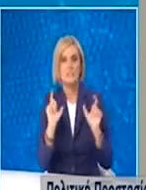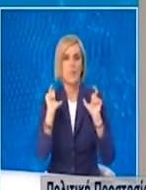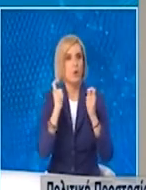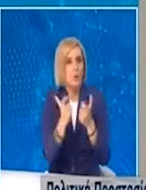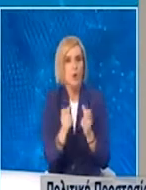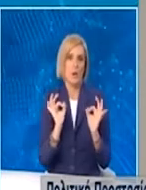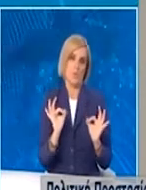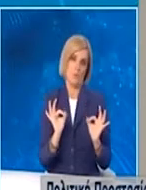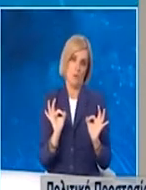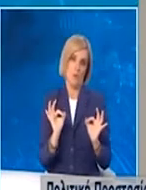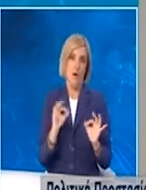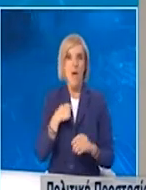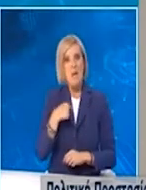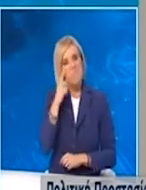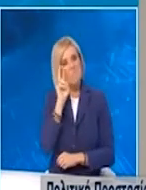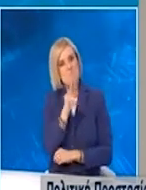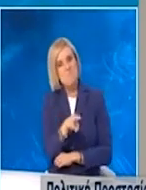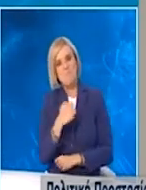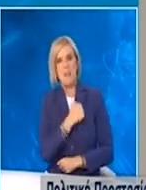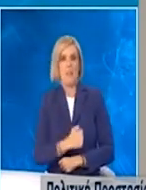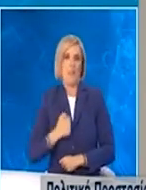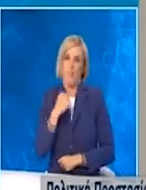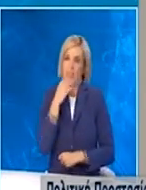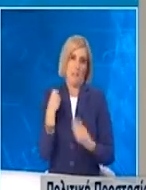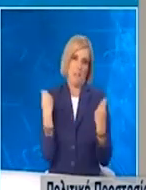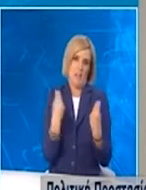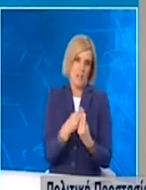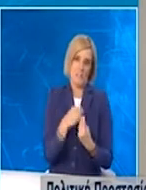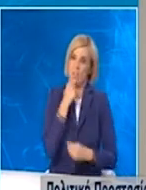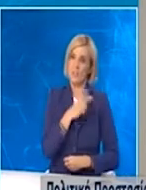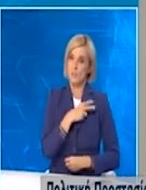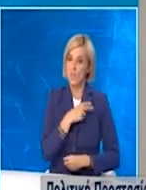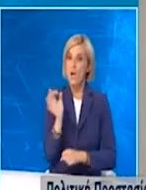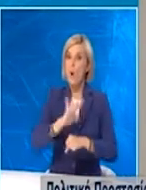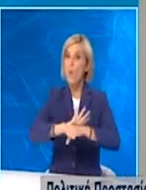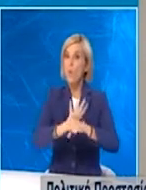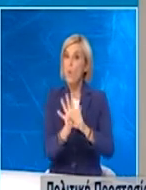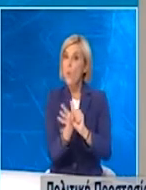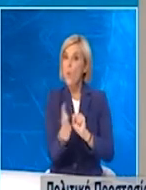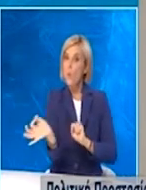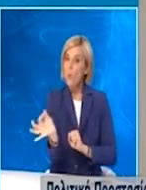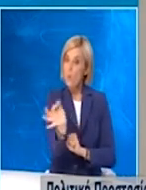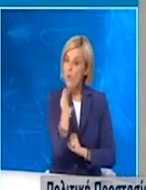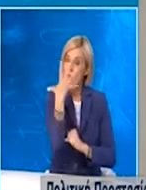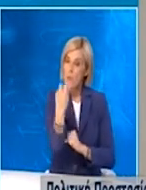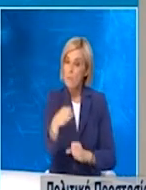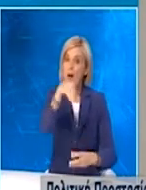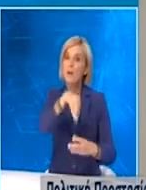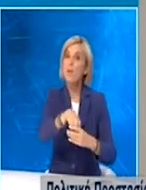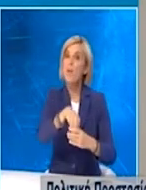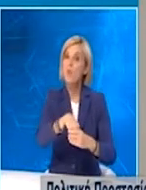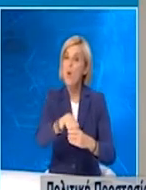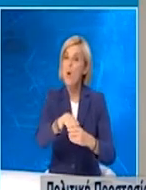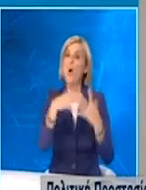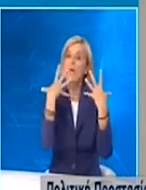τους. Πραγματικά μας λυπούν τέτοιου ή παρόμοιου είδους καταστάσεις. Ο ιός ούτε ιδεολογικές αναφορές έχει, ούτε αφήνει κανένα,